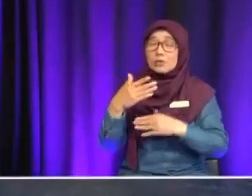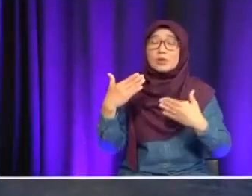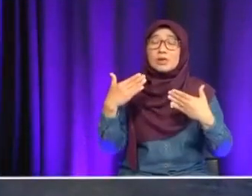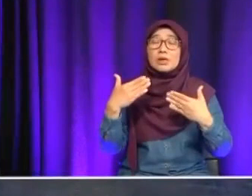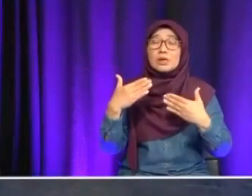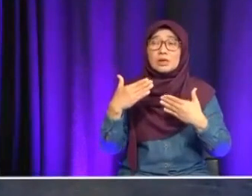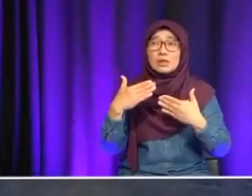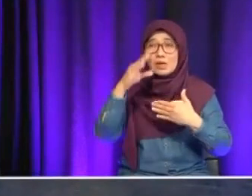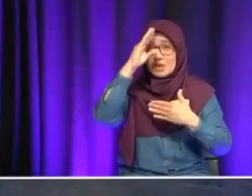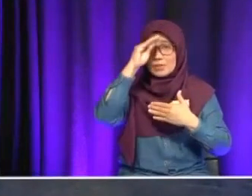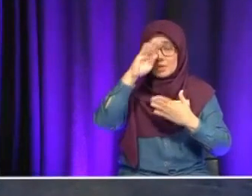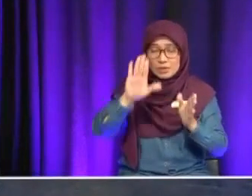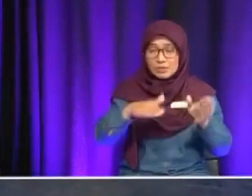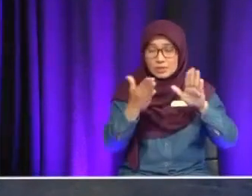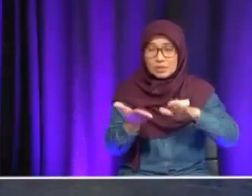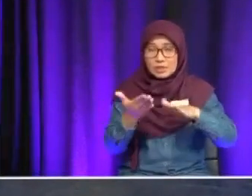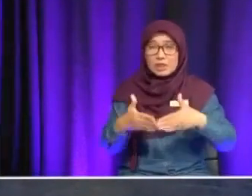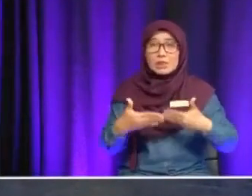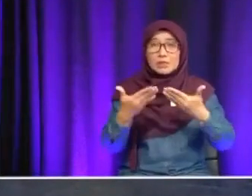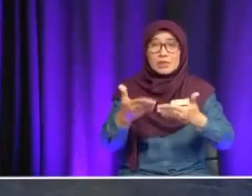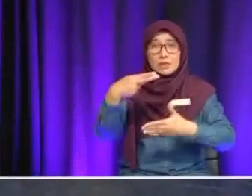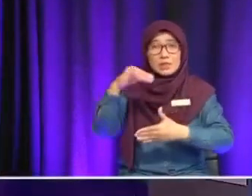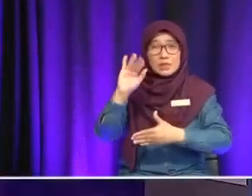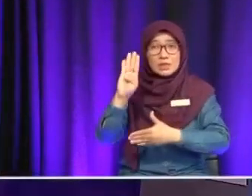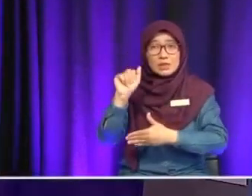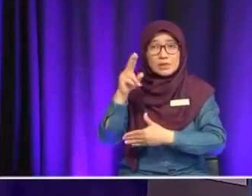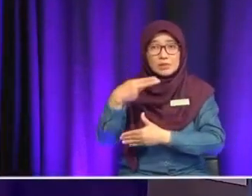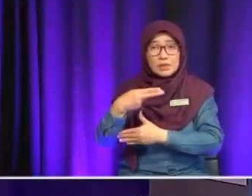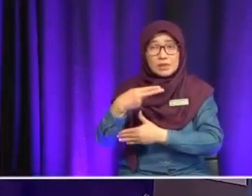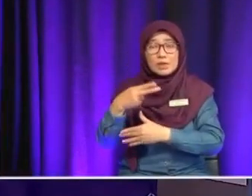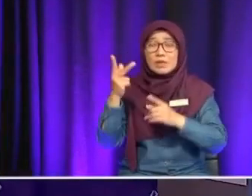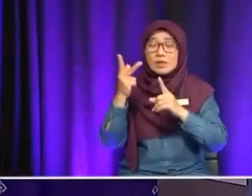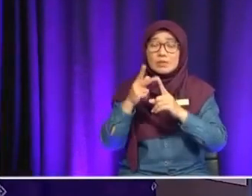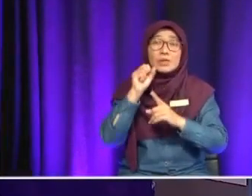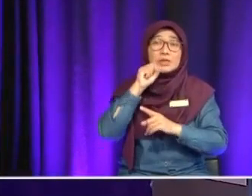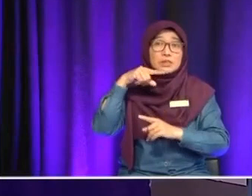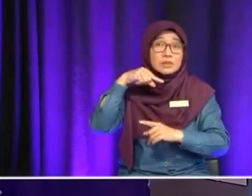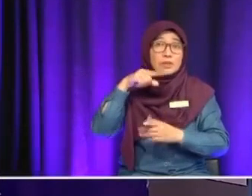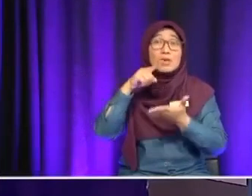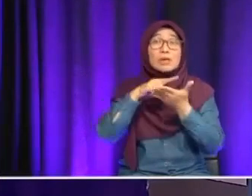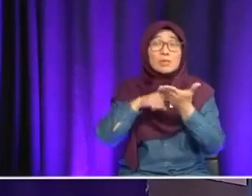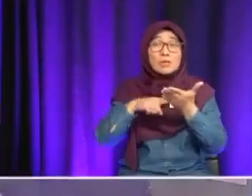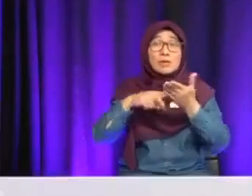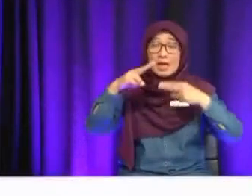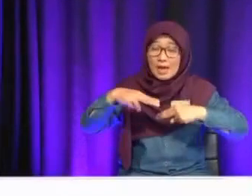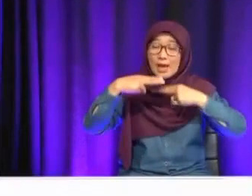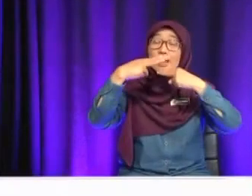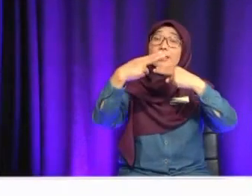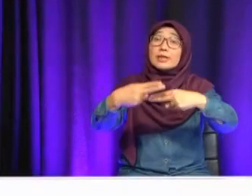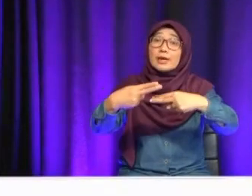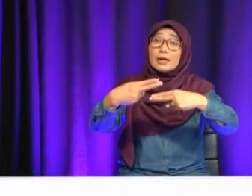yang dimaksudkan dengan hibah? Hibah adalah hadiah. Apakah ada hibah? Hibah adalah